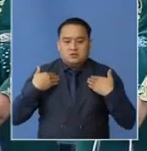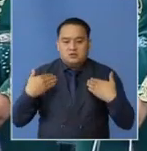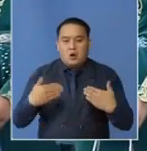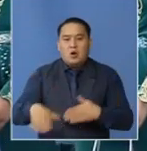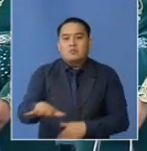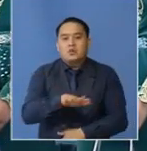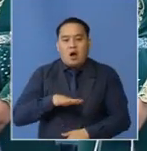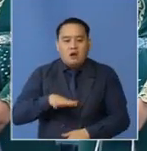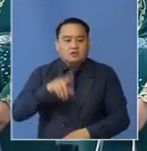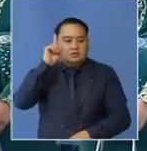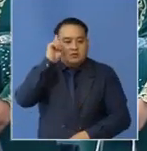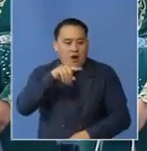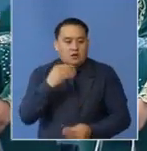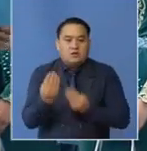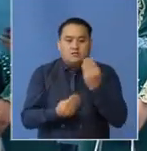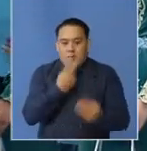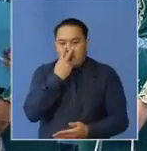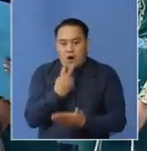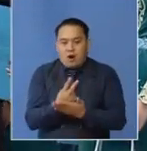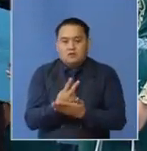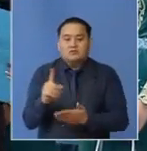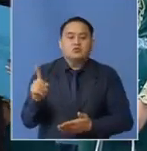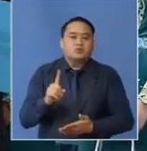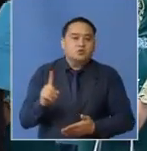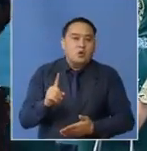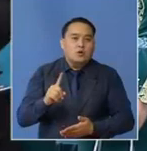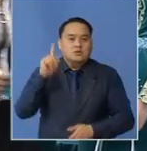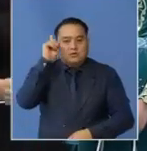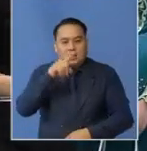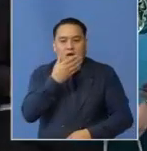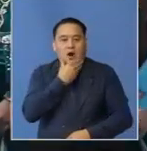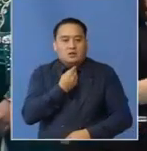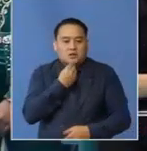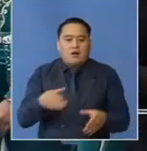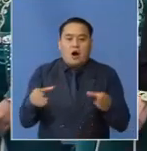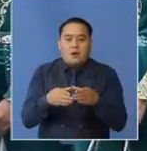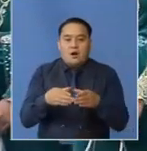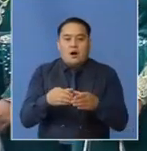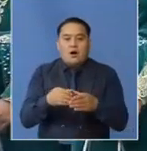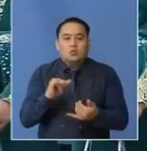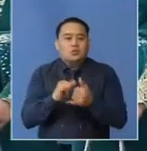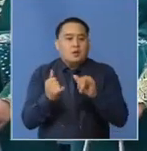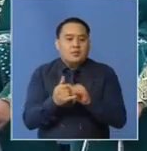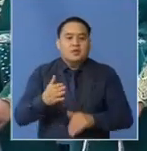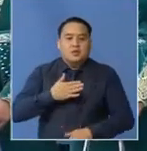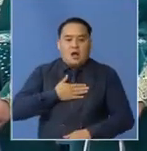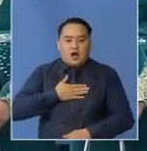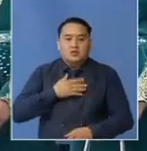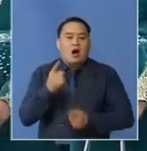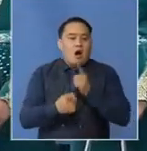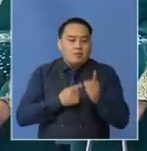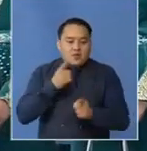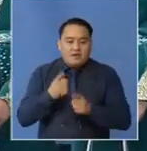площадка, вы знаете, игра показывает, поэтому мы знаем, какая красивая команда «Алтай». Наш ЖТСУ